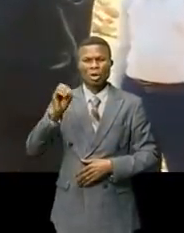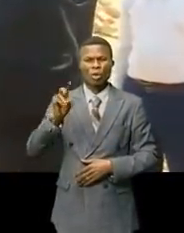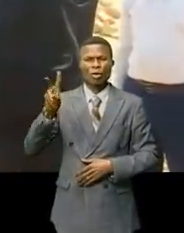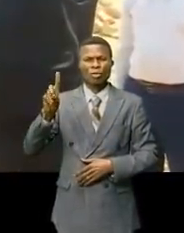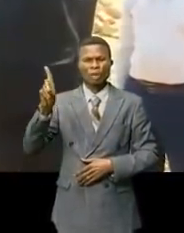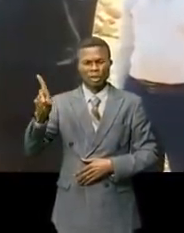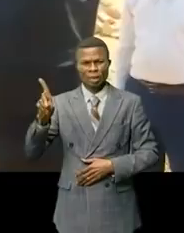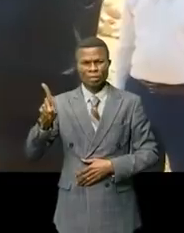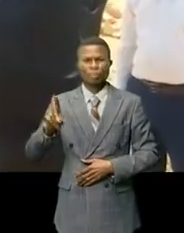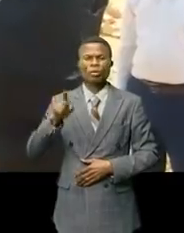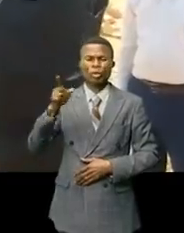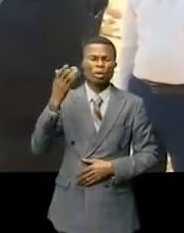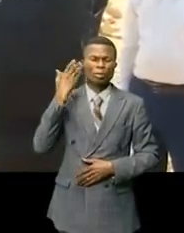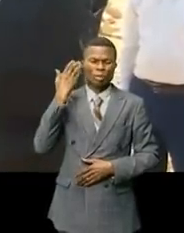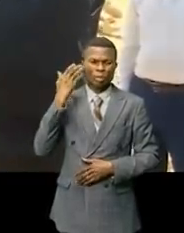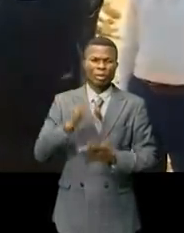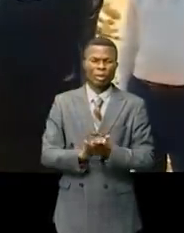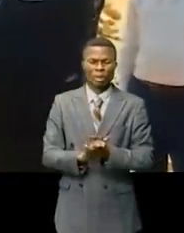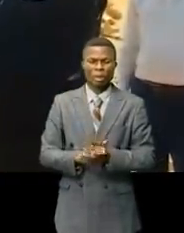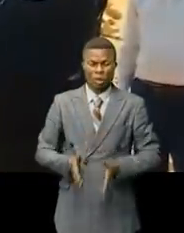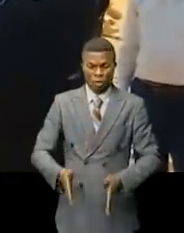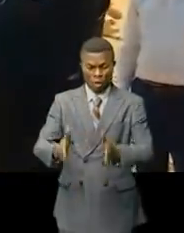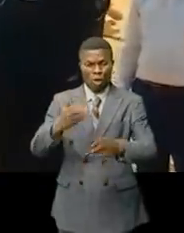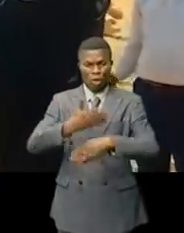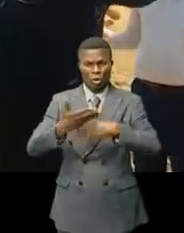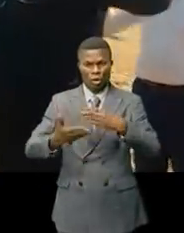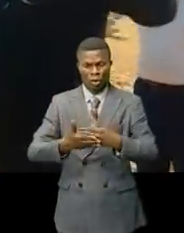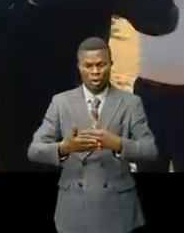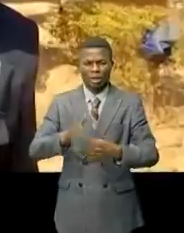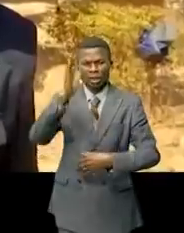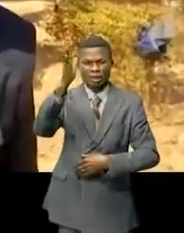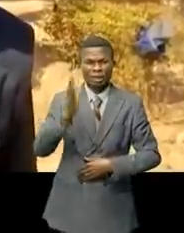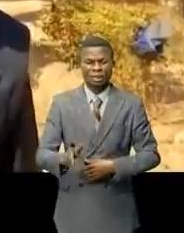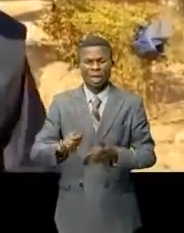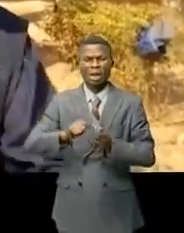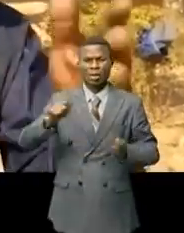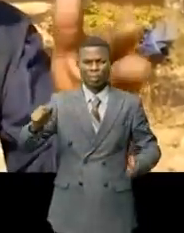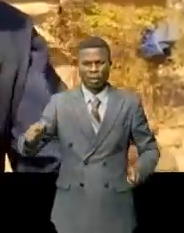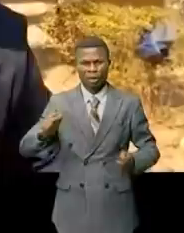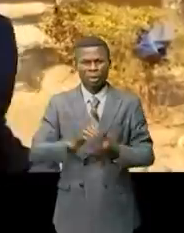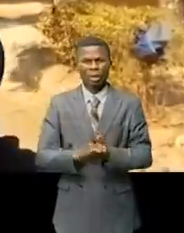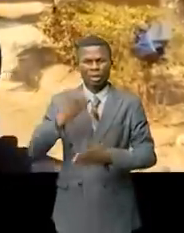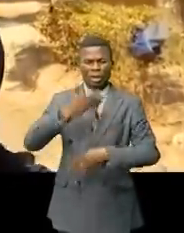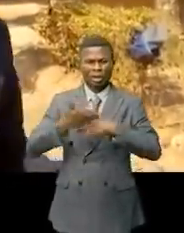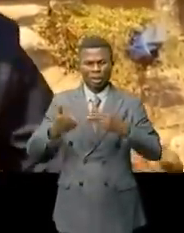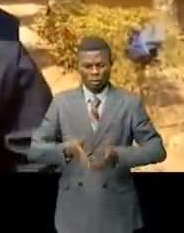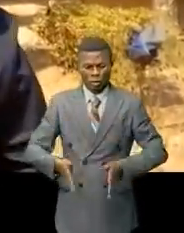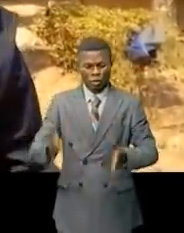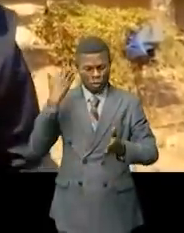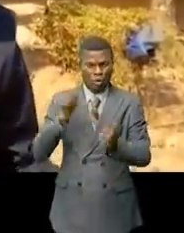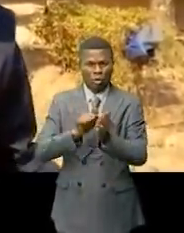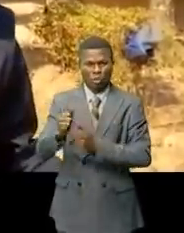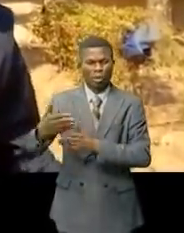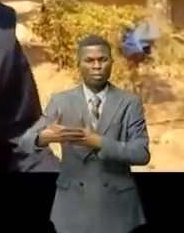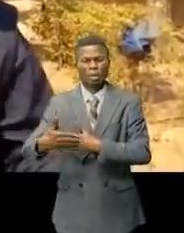clovis kalala shima tôt c'est qu'au niveau s'est reconstruit sur environ 500 mètres en train de construire un cameroun débauche